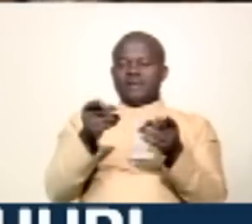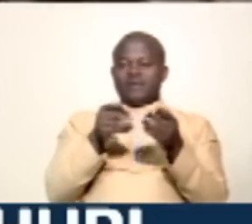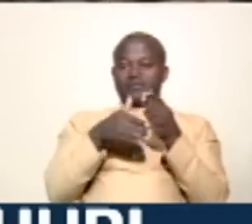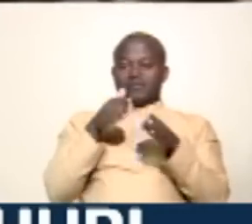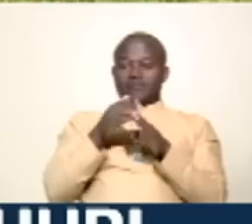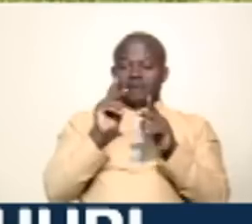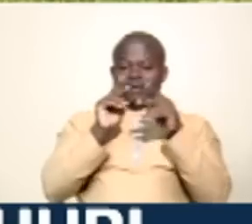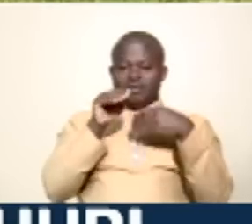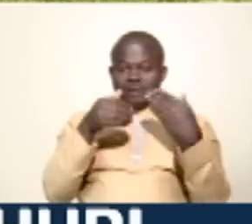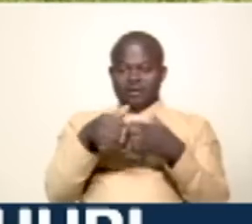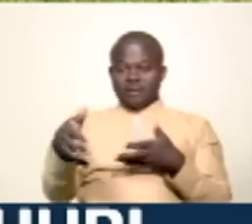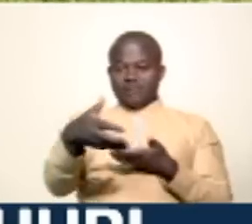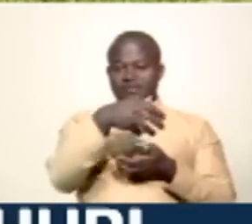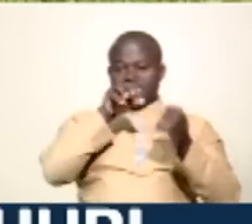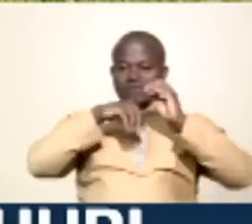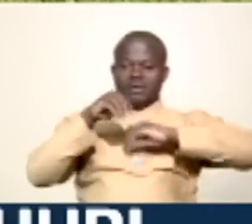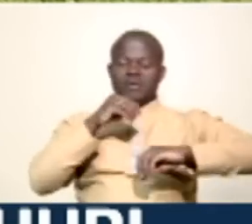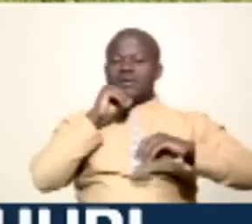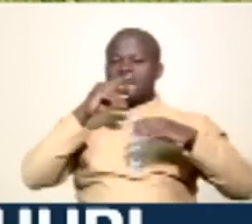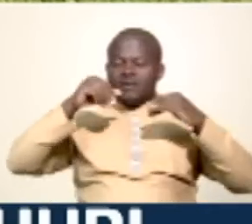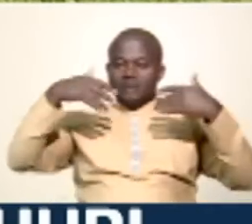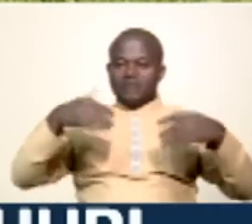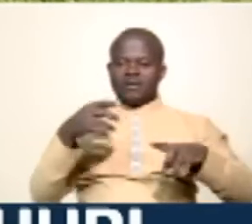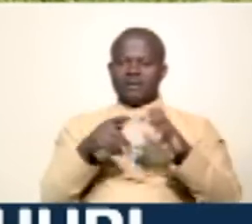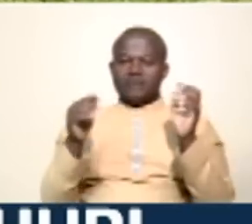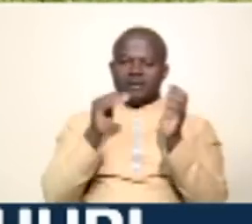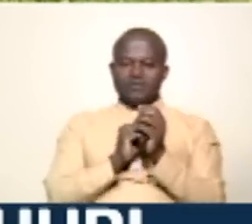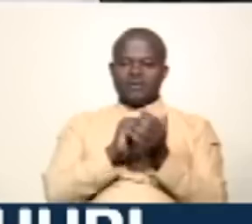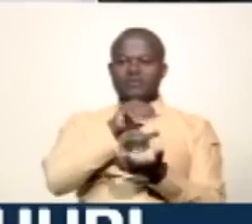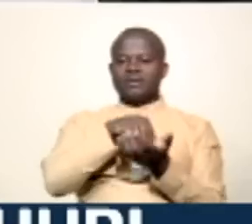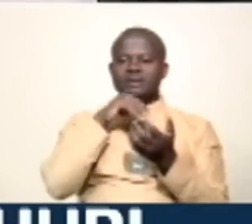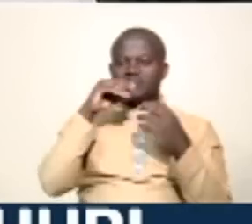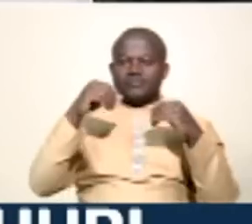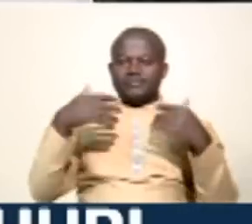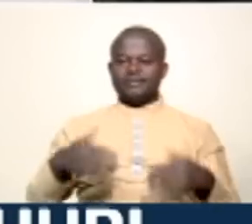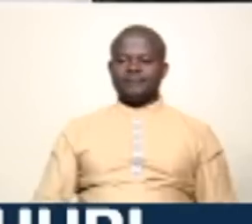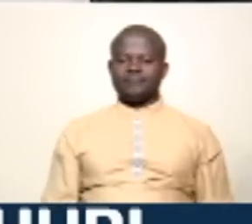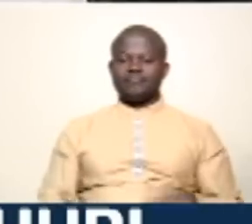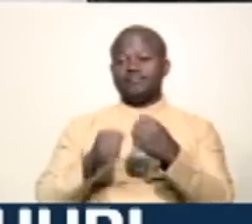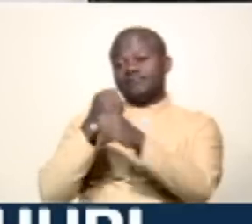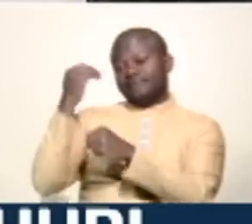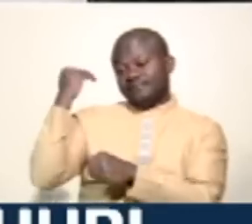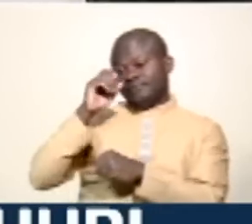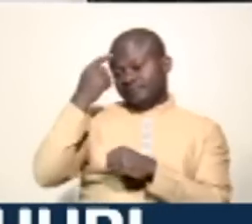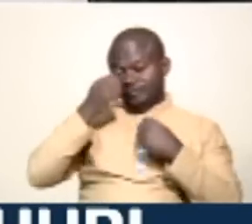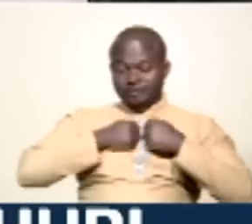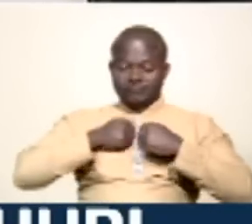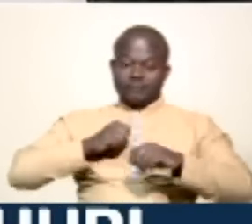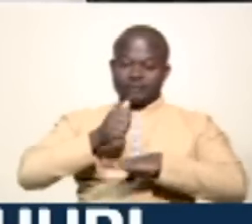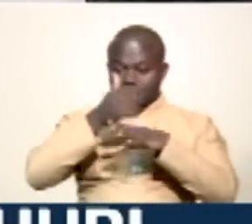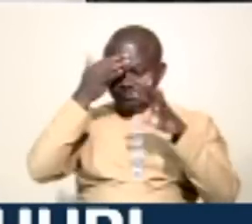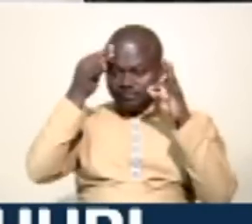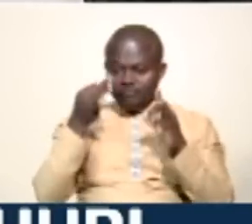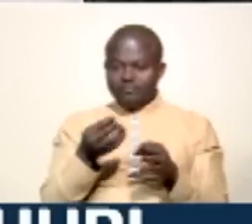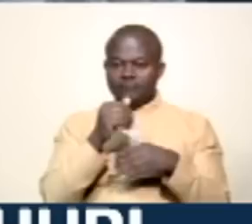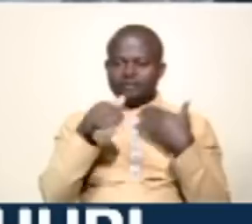ku baturage bejeje umusaruro badahenzwe ariko n'ikigo kidahenzwe umwaka ushize nibwo leta y'u Rwanda yafashe icyemezo cy'uko